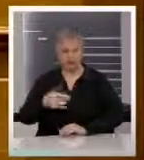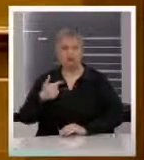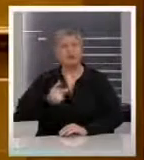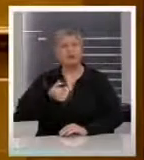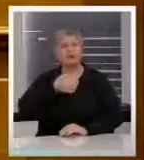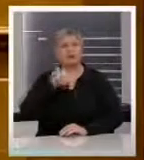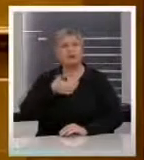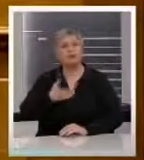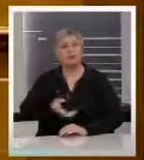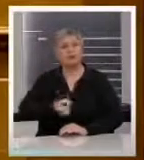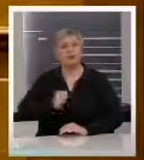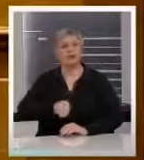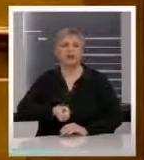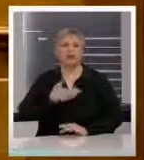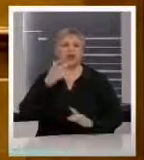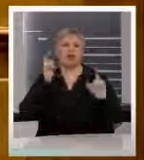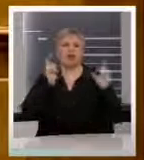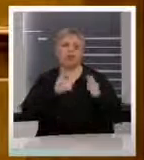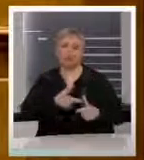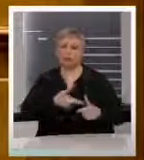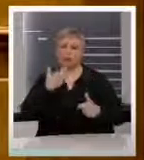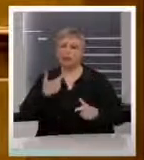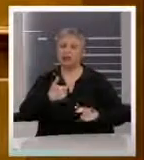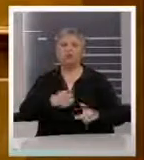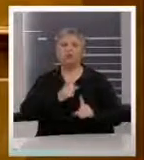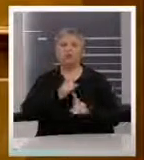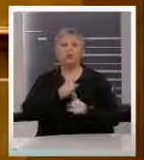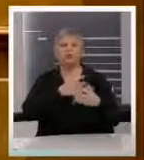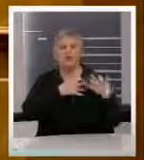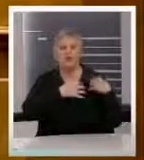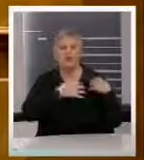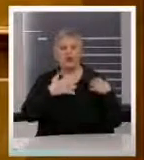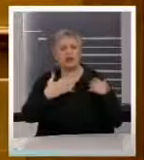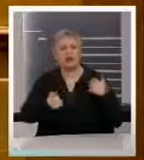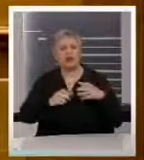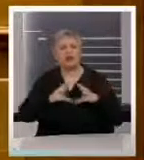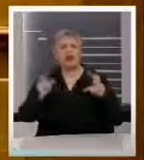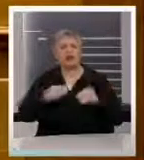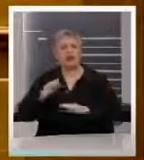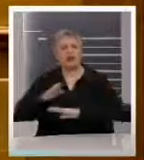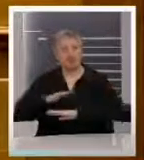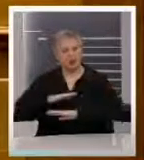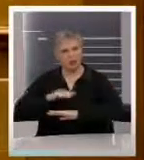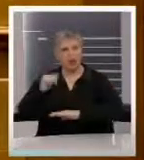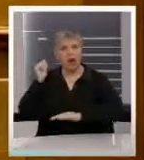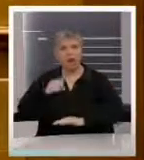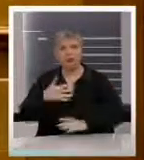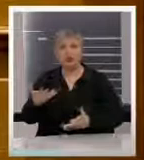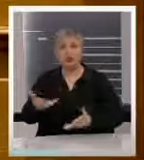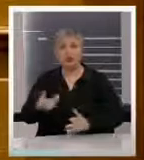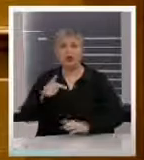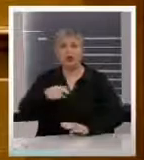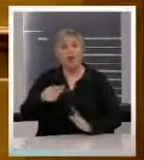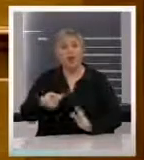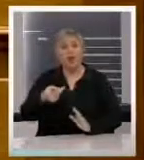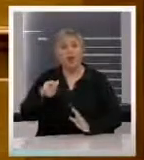Νέας Δημοκρατίας, πως θα αποτελεί πραγματικά και η στάτη για το μέλλον, πως με τα διπλάσια χρήματα στο παρελθόν δεν μπορούσαν να